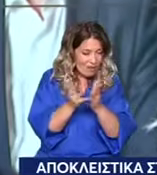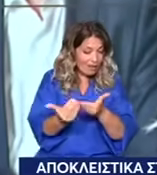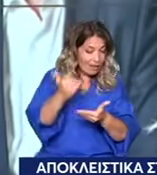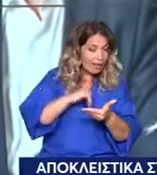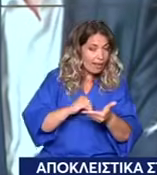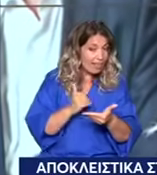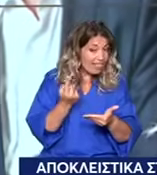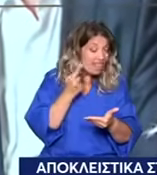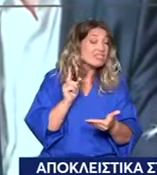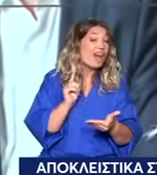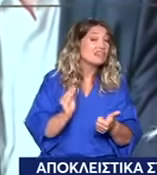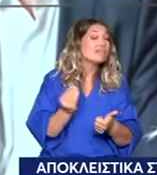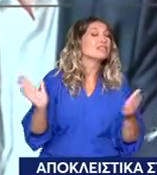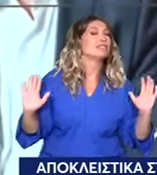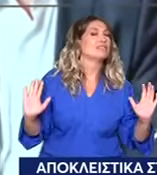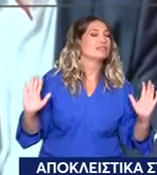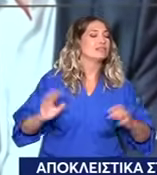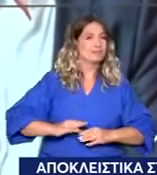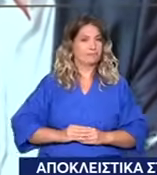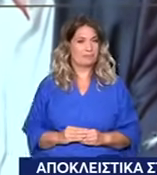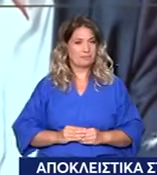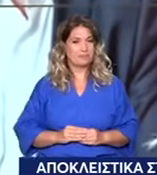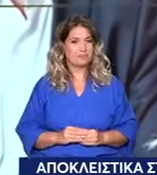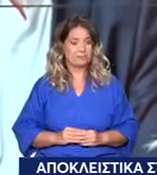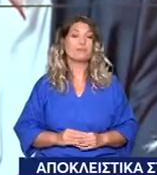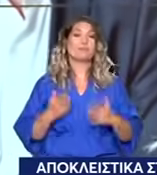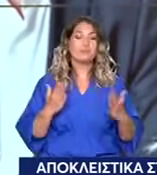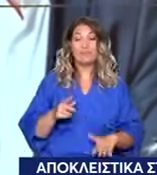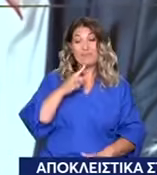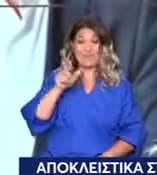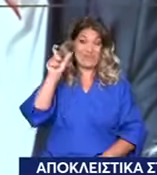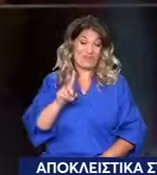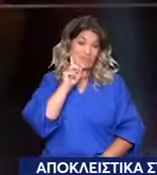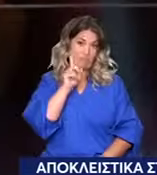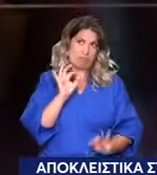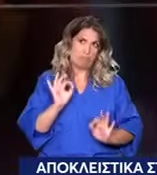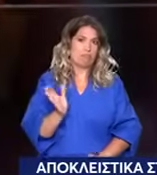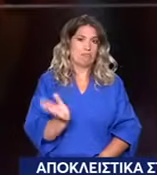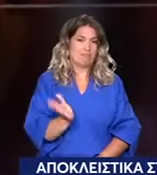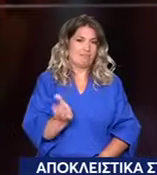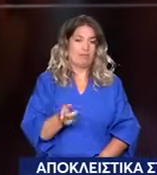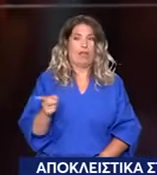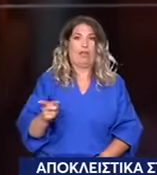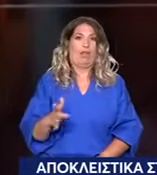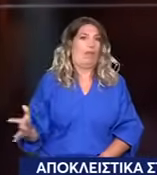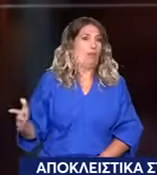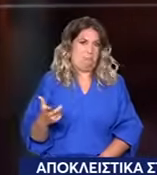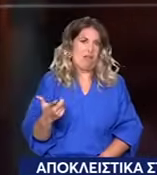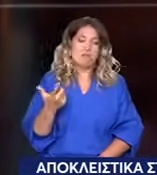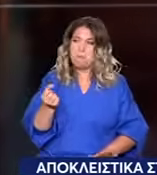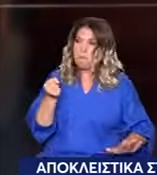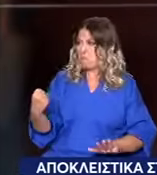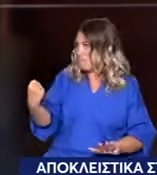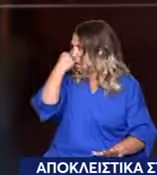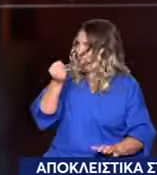άλλο. Λένε ότι αυτή η κακοποιημένη γυναίκα, η οποία παραλίγο να πεθάνει από τα χτυπήματα μέσα στη